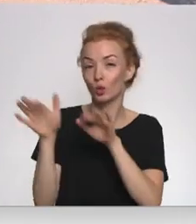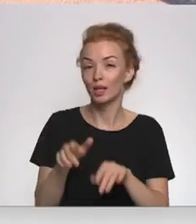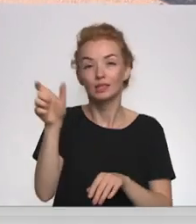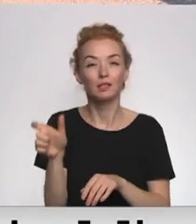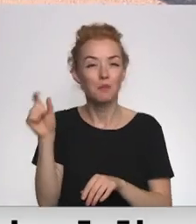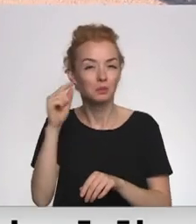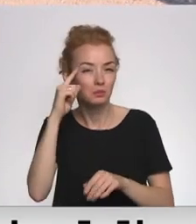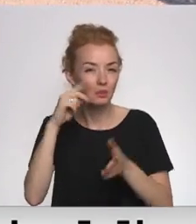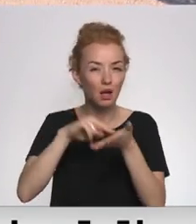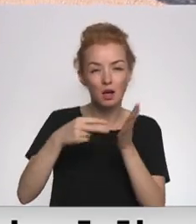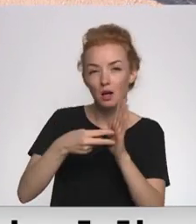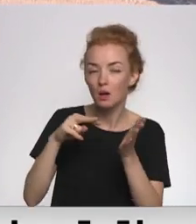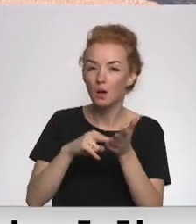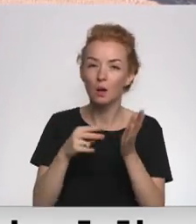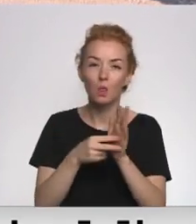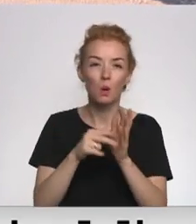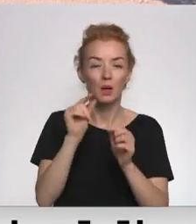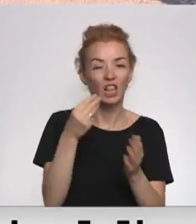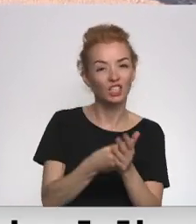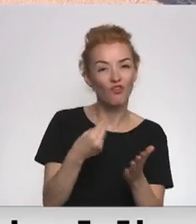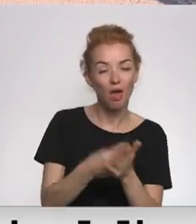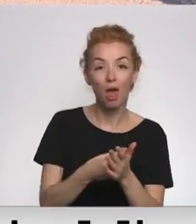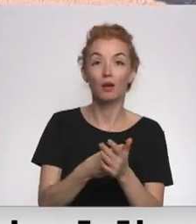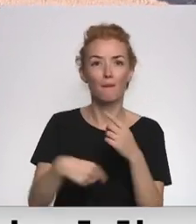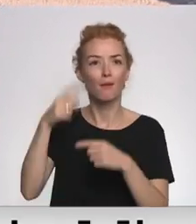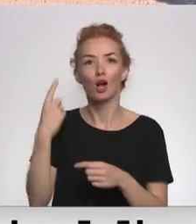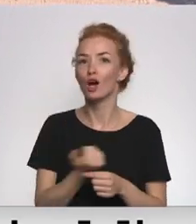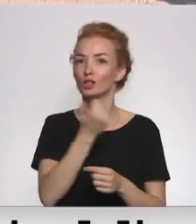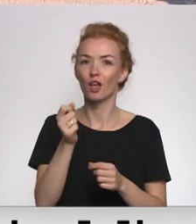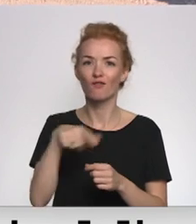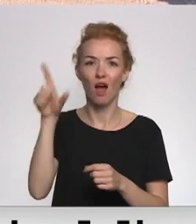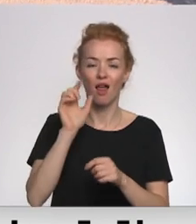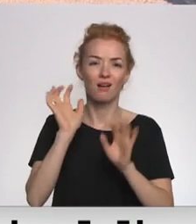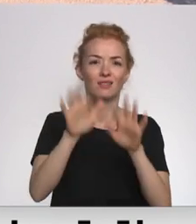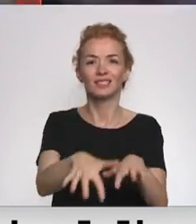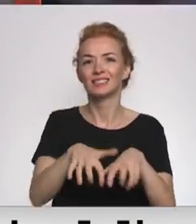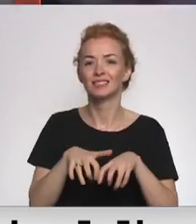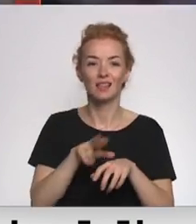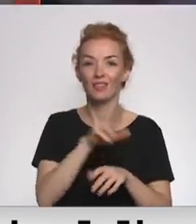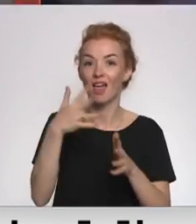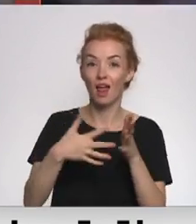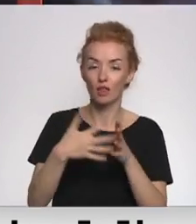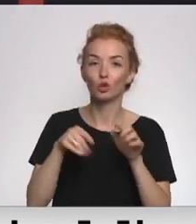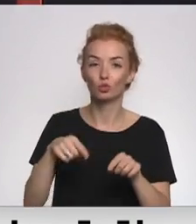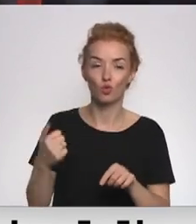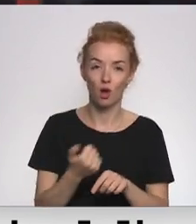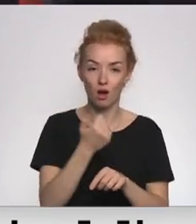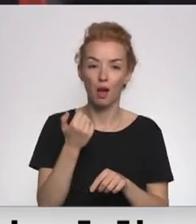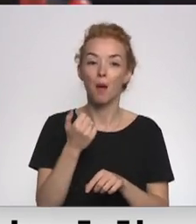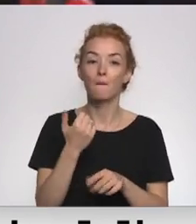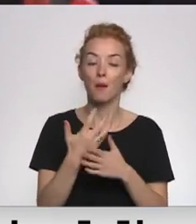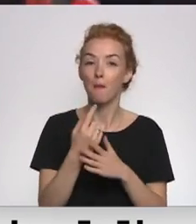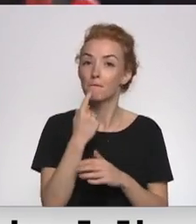cilvēki apdomīgāki, nedaudz izvērtē. Pagājušajā gadā varbūt vairāk ņēma un neprēķināja. Šogad viņi pagaršo